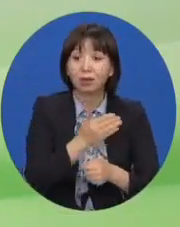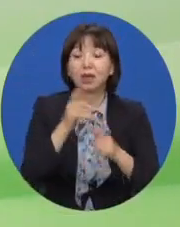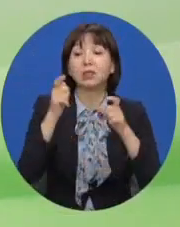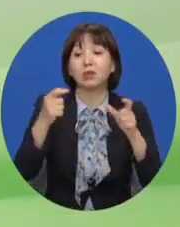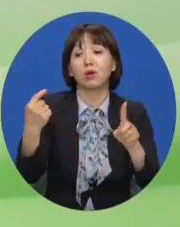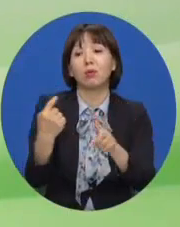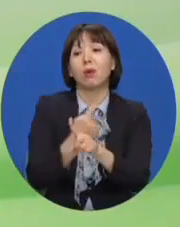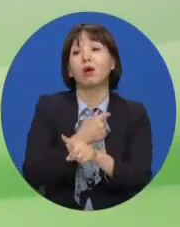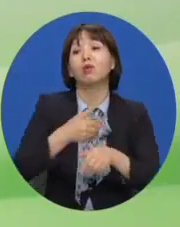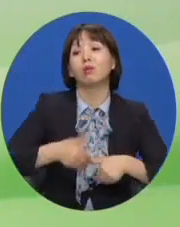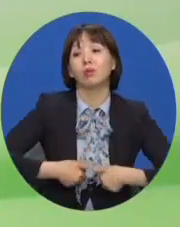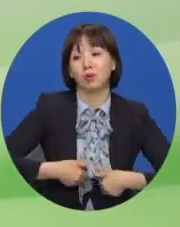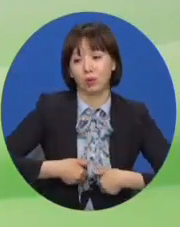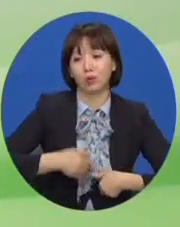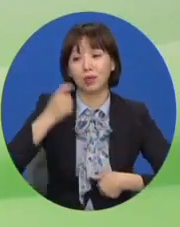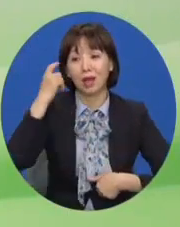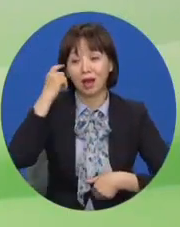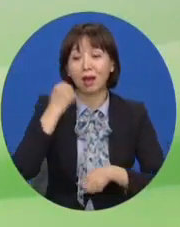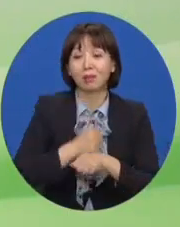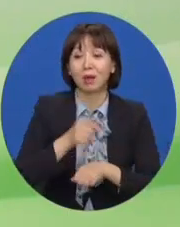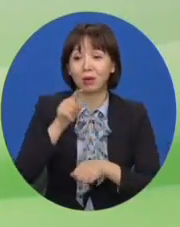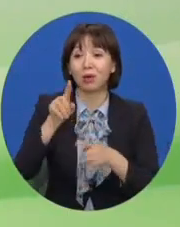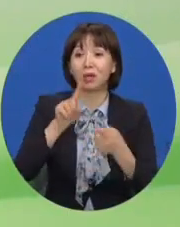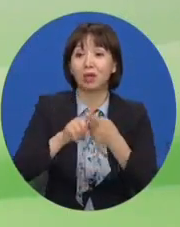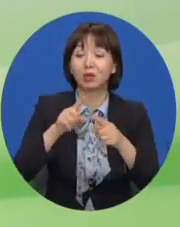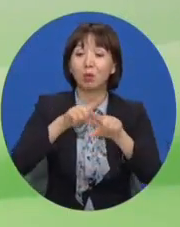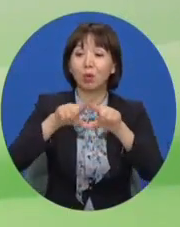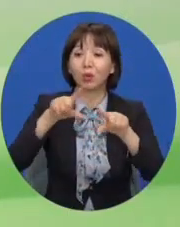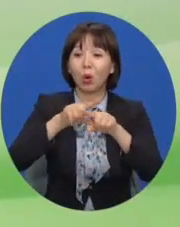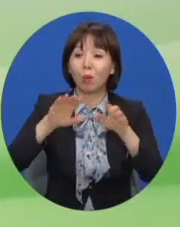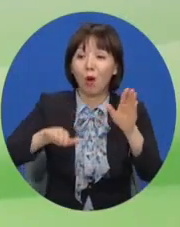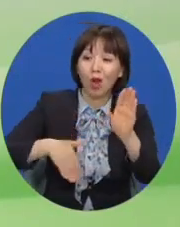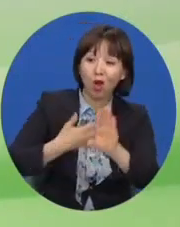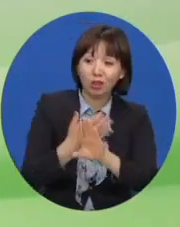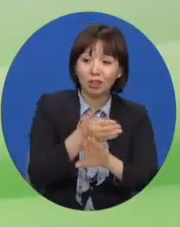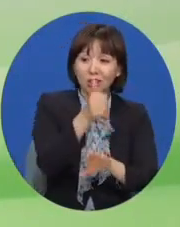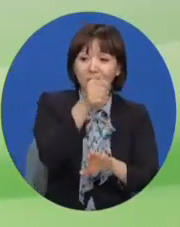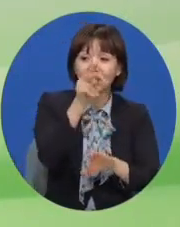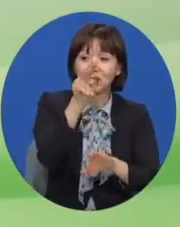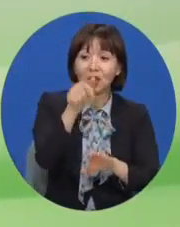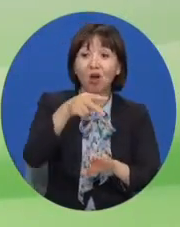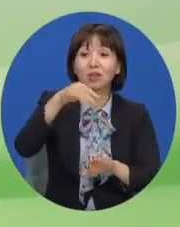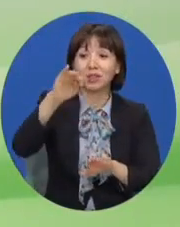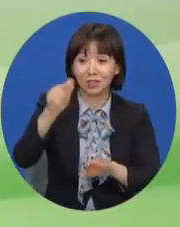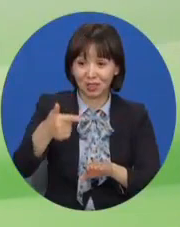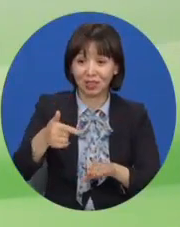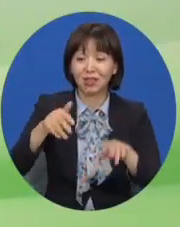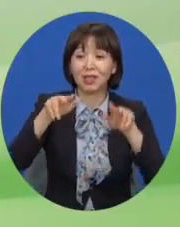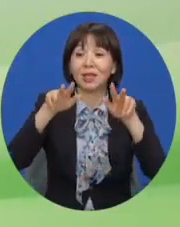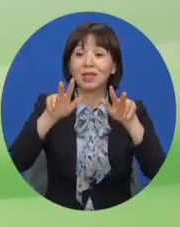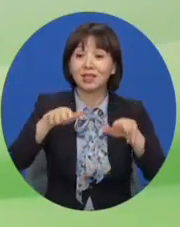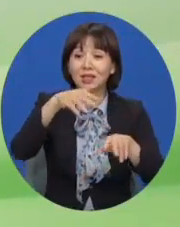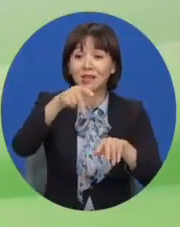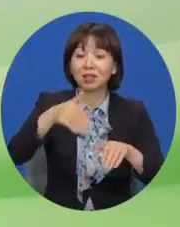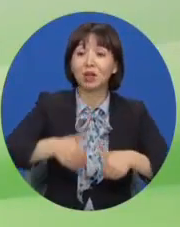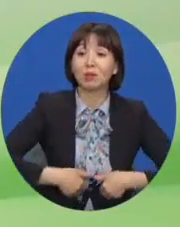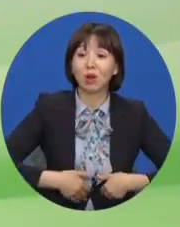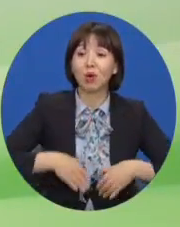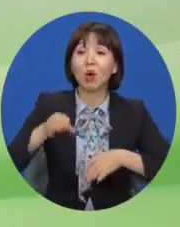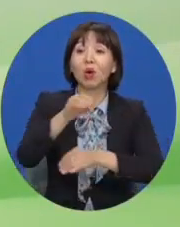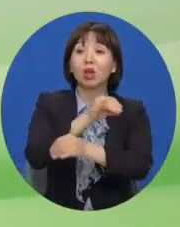지역으로 바꿔놔야 되겠다 이런 생각이 듭니다. 이것을 보통 혁신이라고 하죠. 이제 제천에 필요한 것은